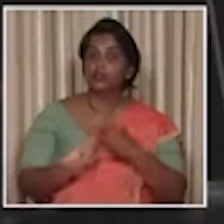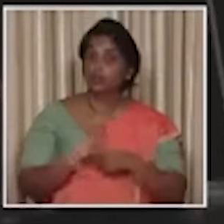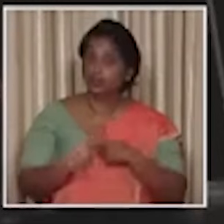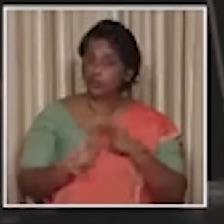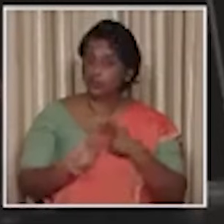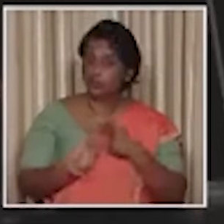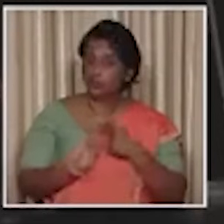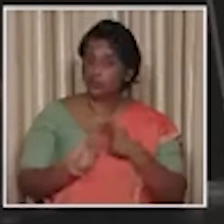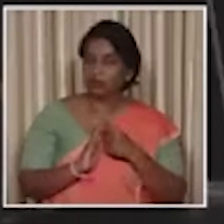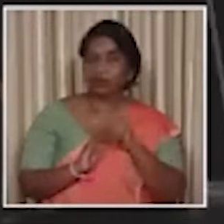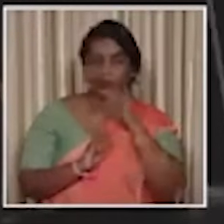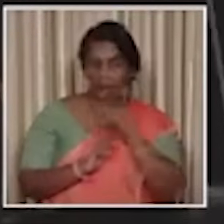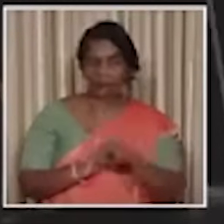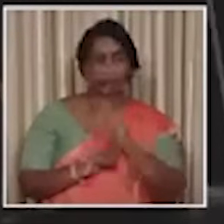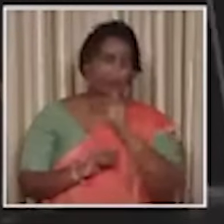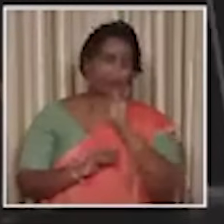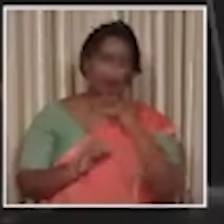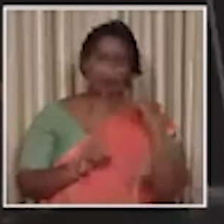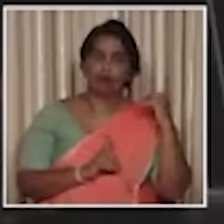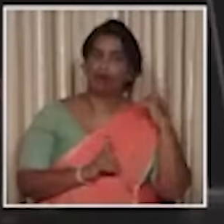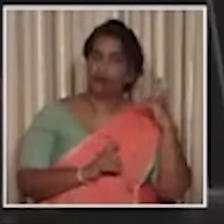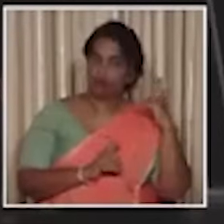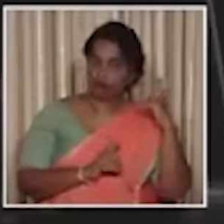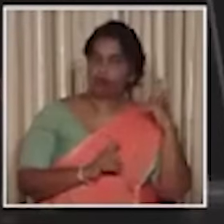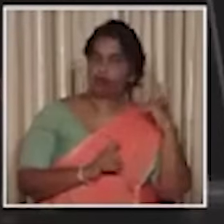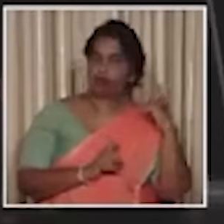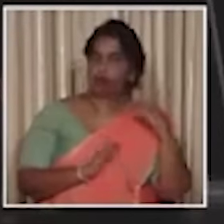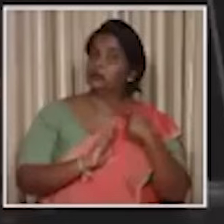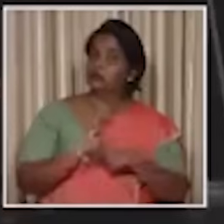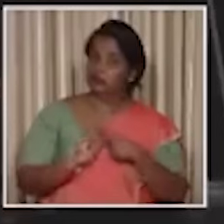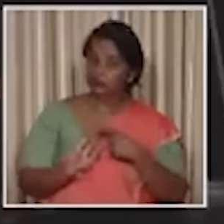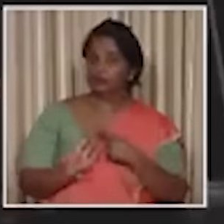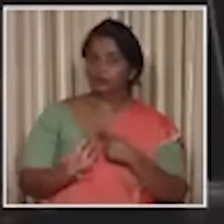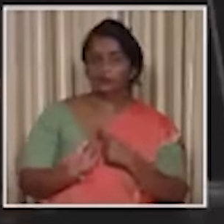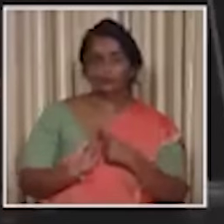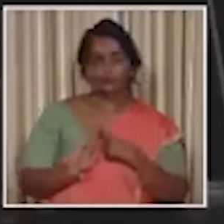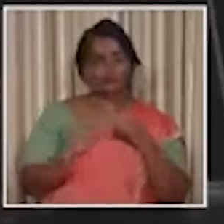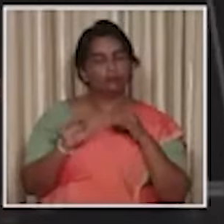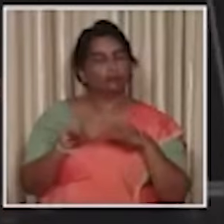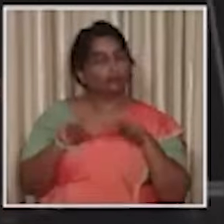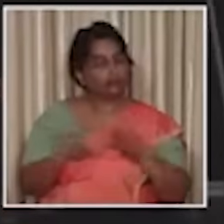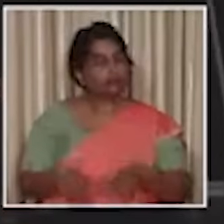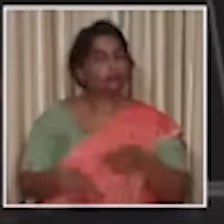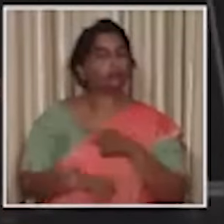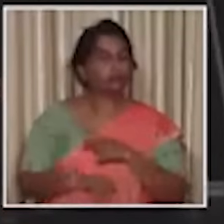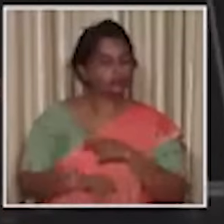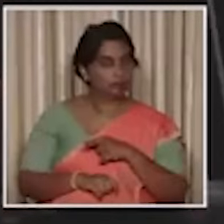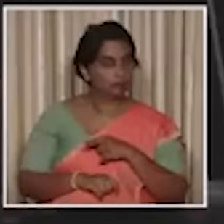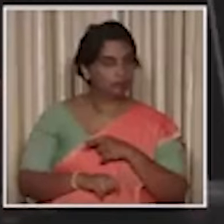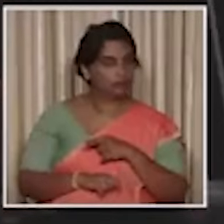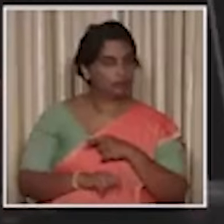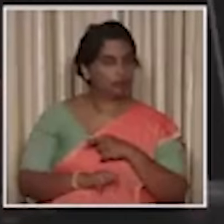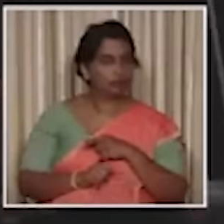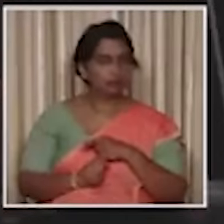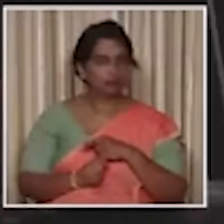கரங்கள் ஒருபுறமும் இராணுவ சிப்பாயான ஒருவருடைய உருவப்படம் இன்னொரு புறமுமாக நிறுவப்பட்டுள்ளது. முல்லைத்தீவு மாவட்டத்தின் புதுக்குடியிருப்பு